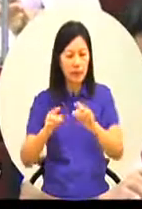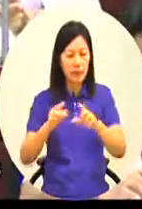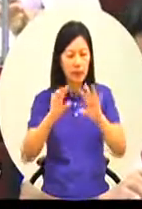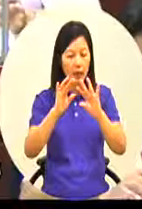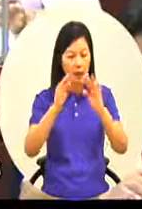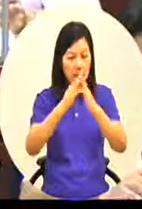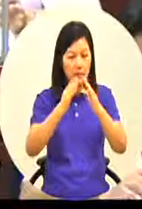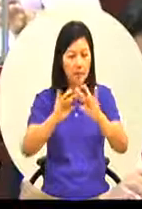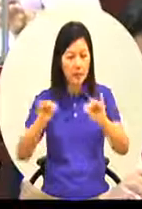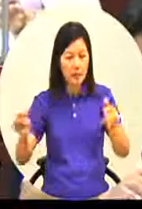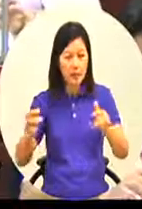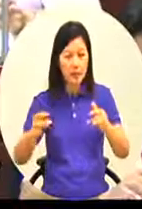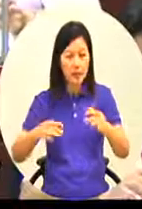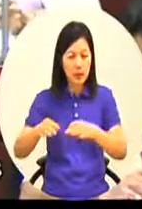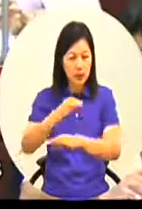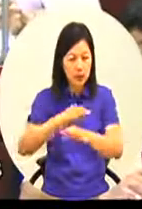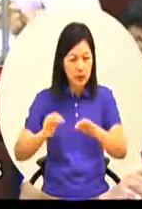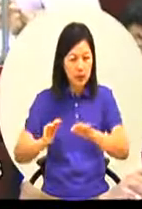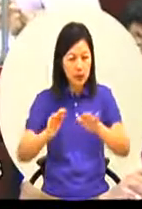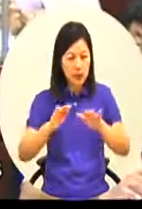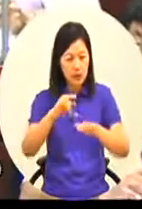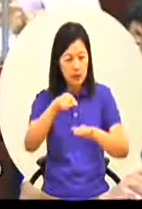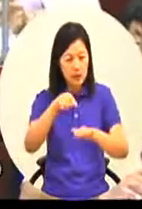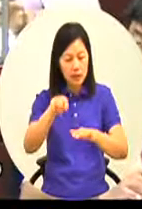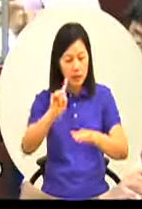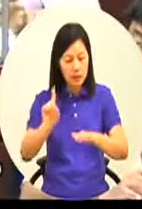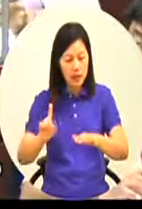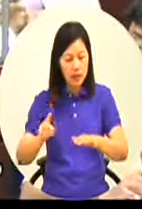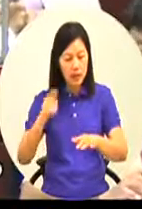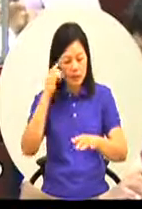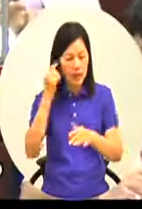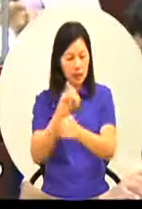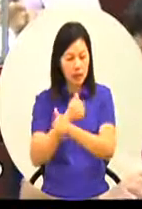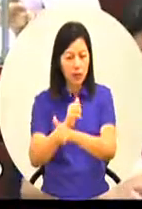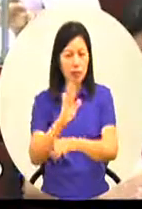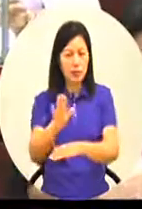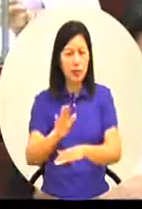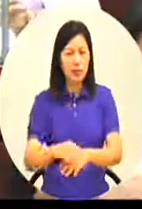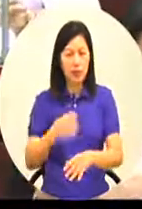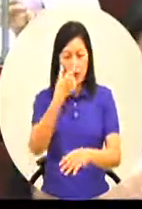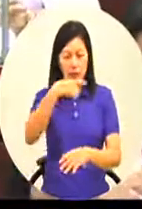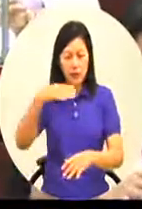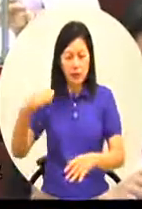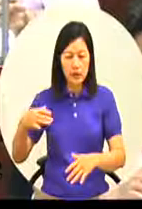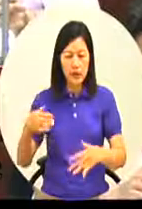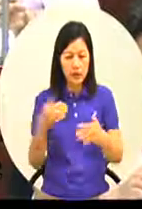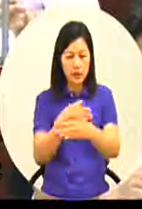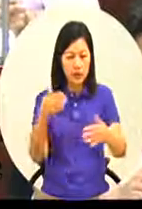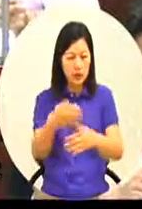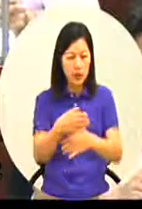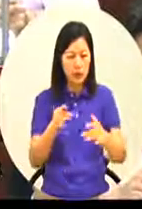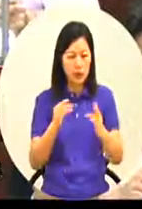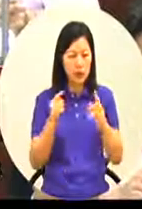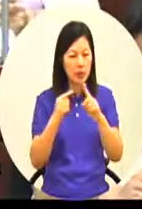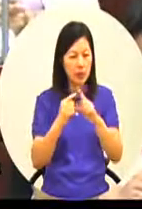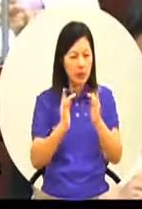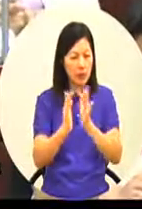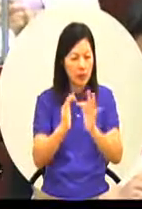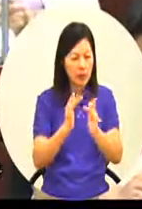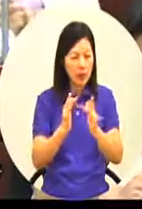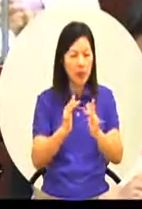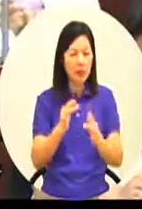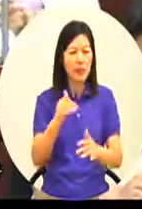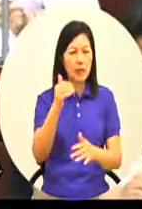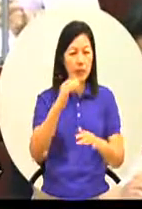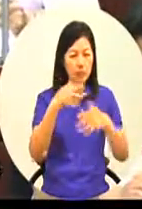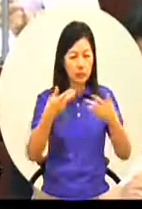素呢啊做一个考量。那凤山呢它也是一个这个交易热络的一个地区的啊，所以刚刚你提到说在新兴